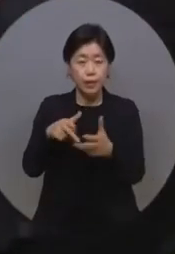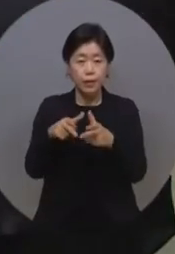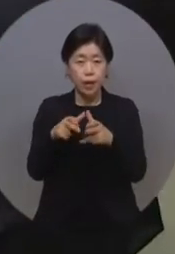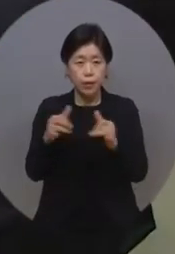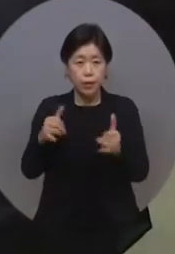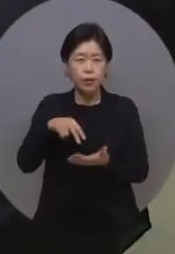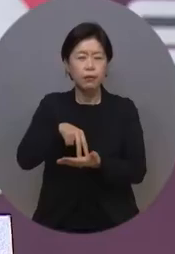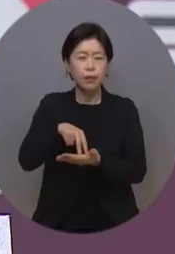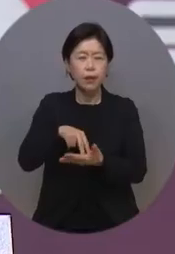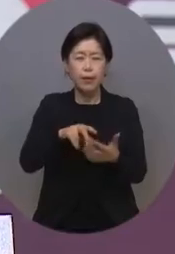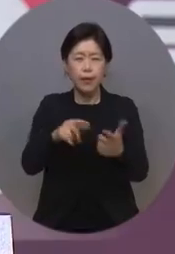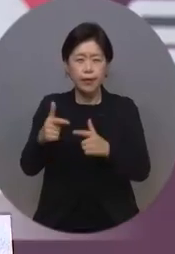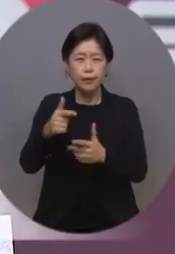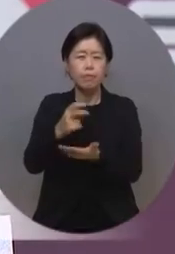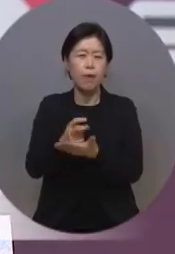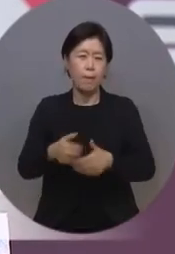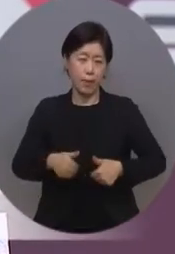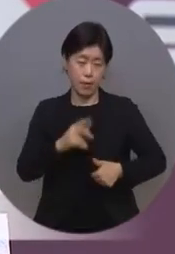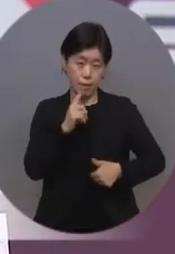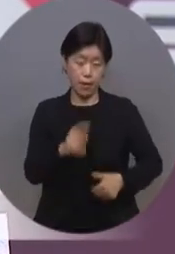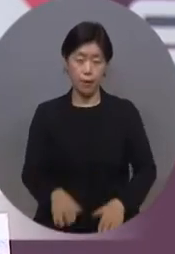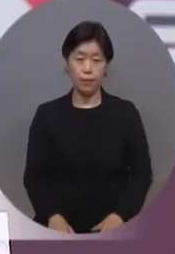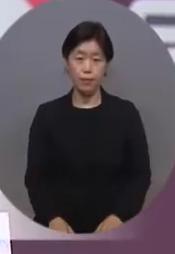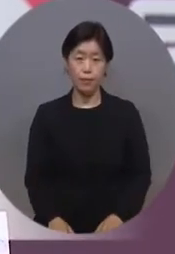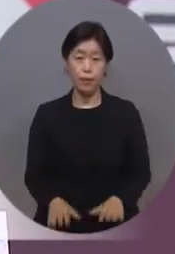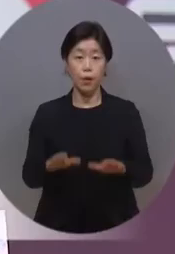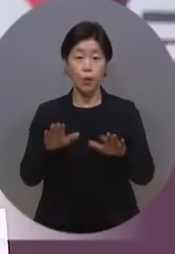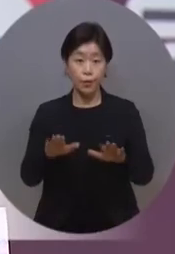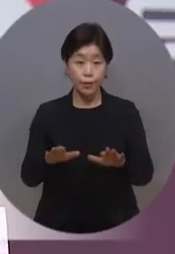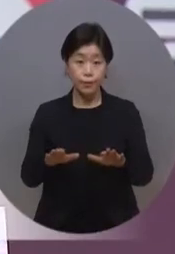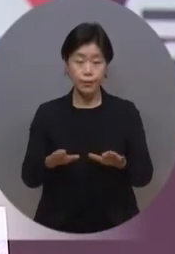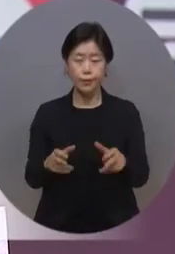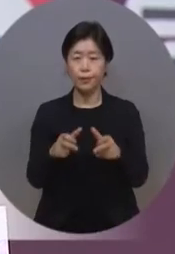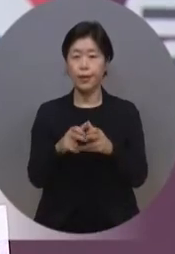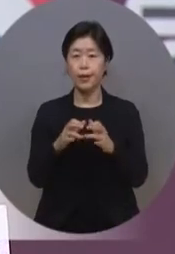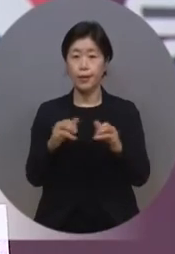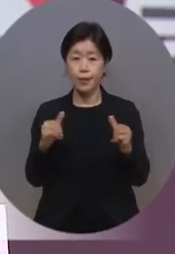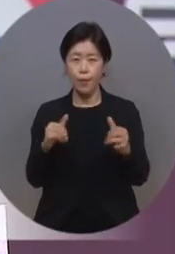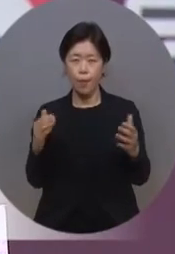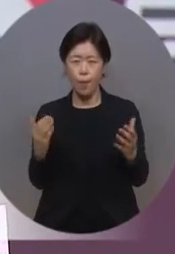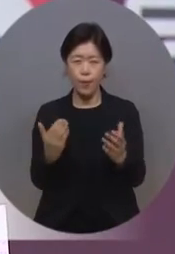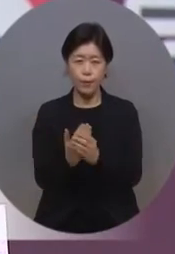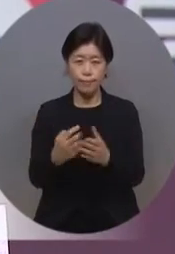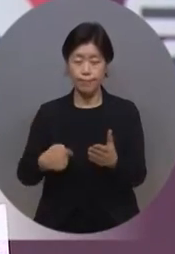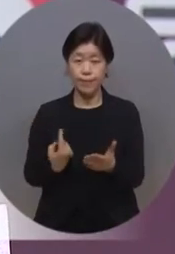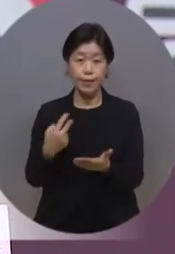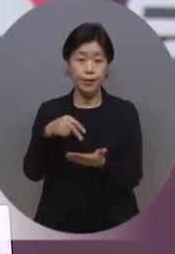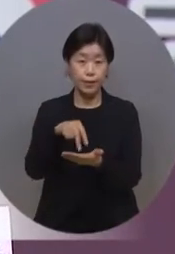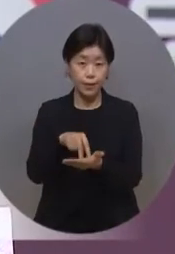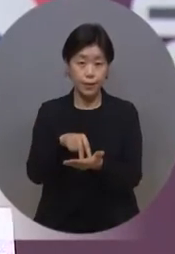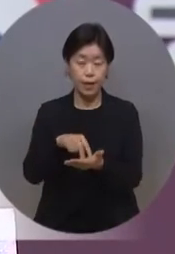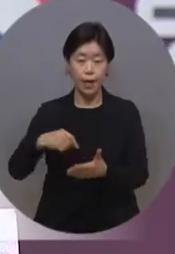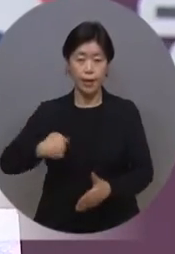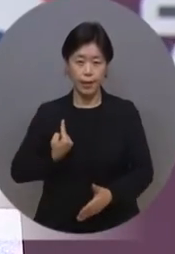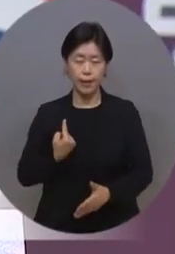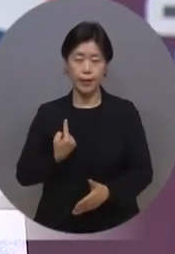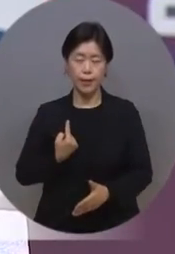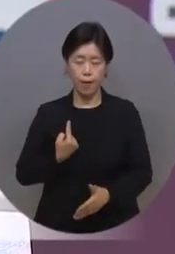의지를 다졌습니다 오늘은 장애인이 온전한 자리가 자기주도적인